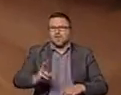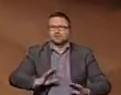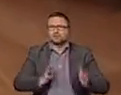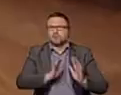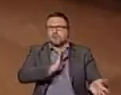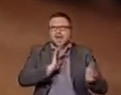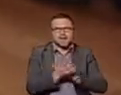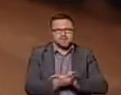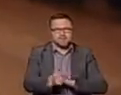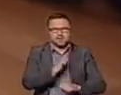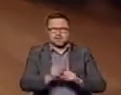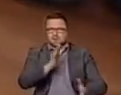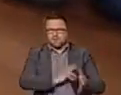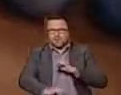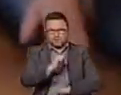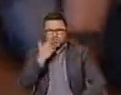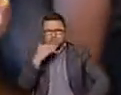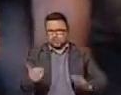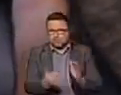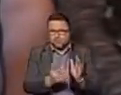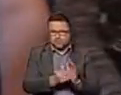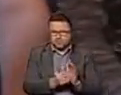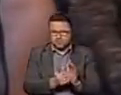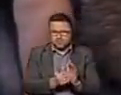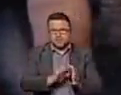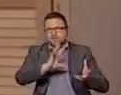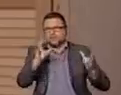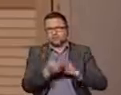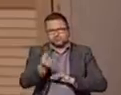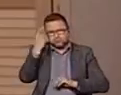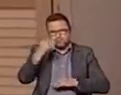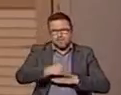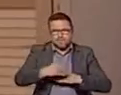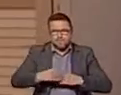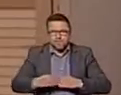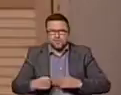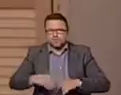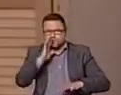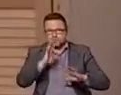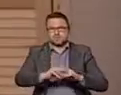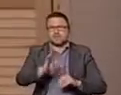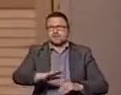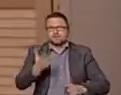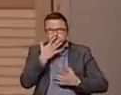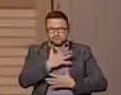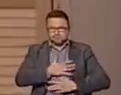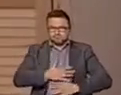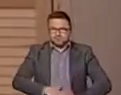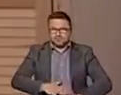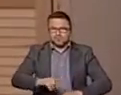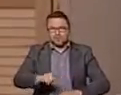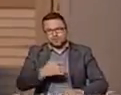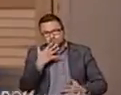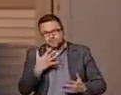sposób rehabilitacji jest niepełnosprawnym dzieciom potrzebny. Wszystkie innowacyjne metody sprawiają, że dla dzieci jest to przyjemne i to jest jakby